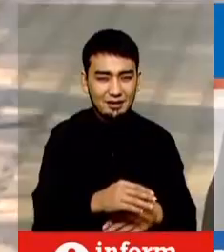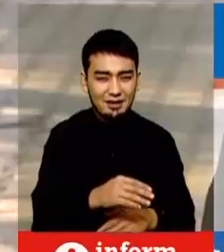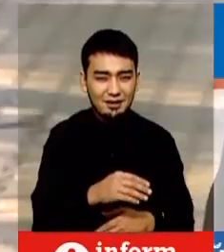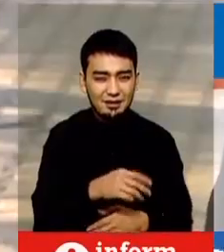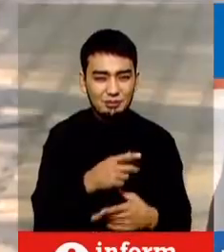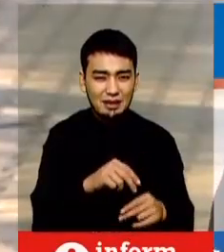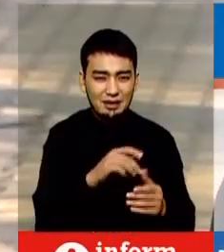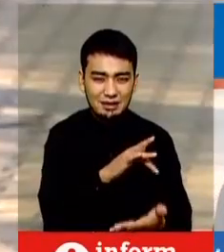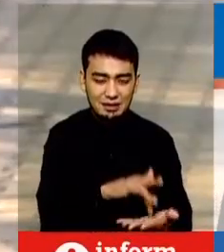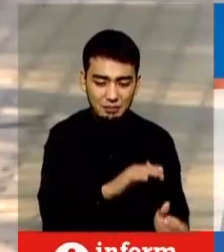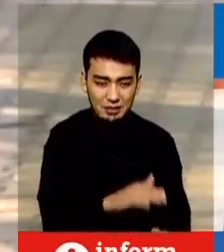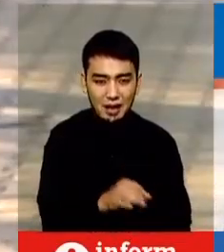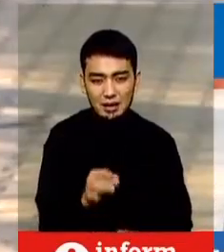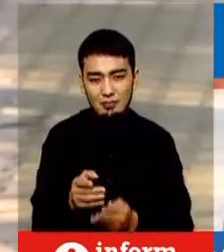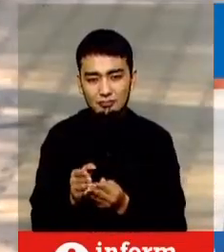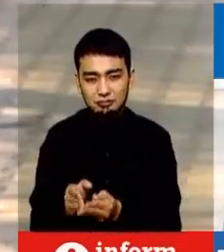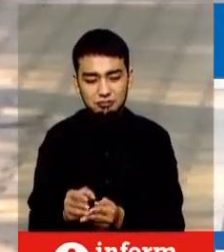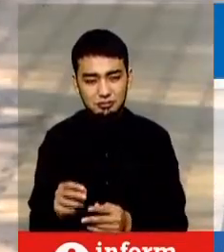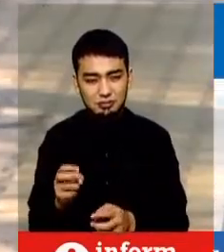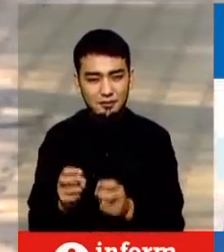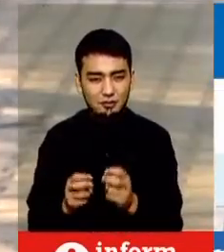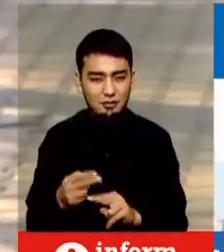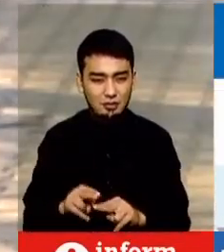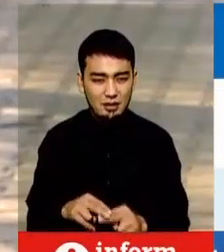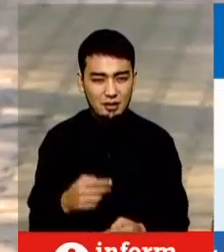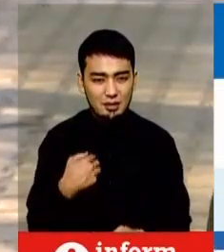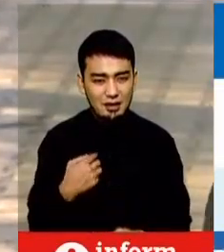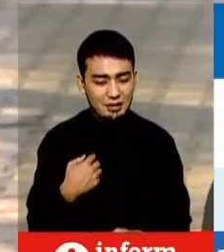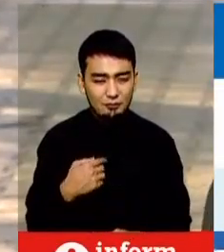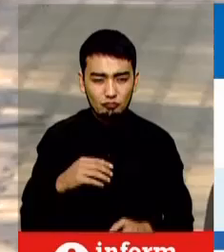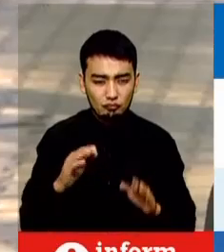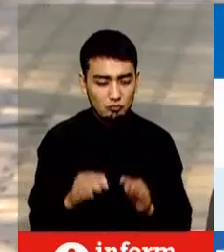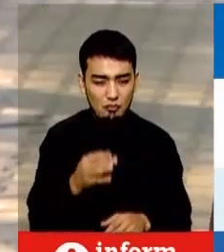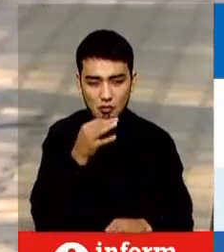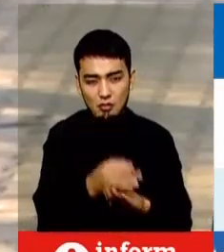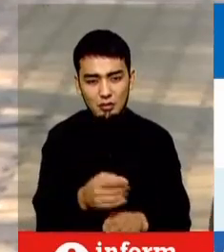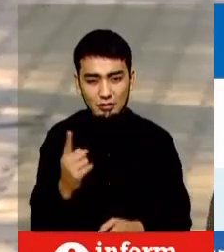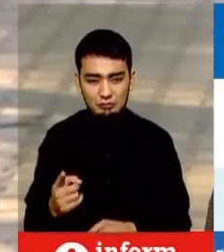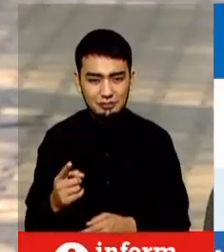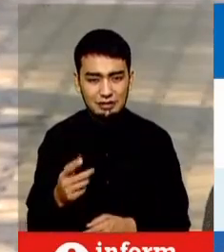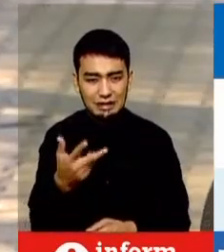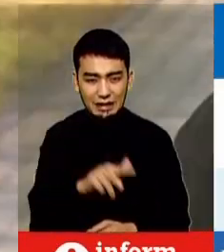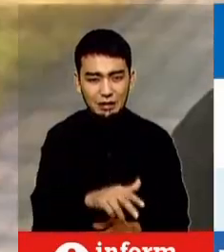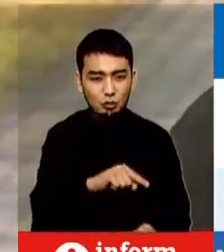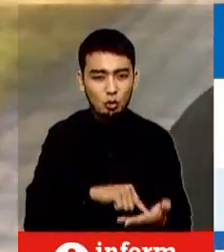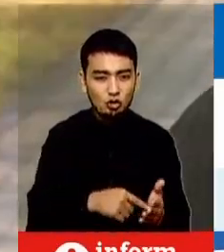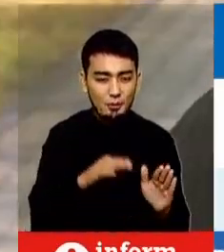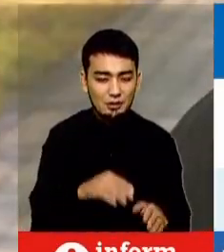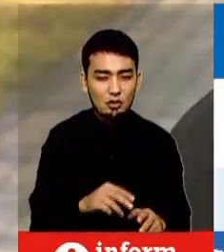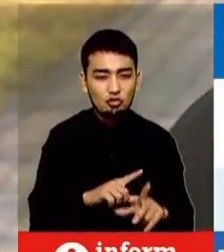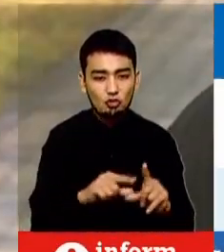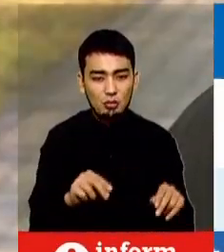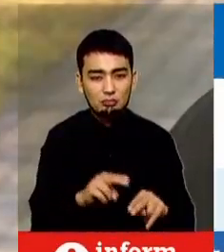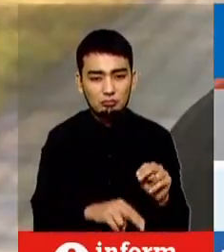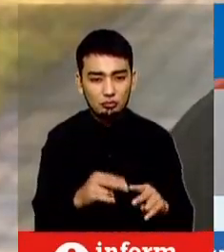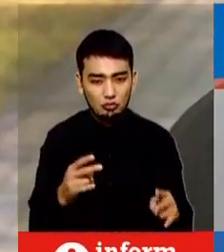завод. Сказать сейчас, что это будет именно судоремонтный завод, мы не можем. Это будет одна вот из этих 3 точек. Школа